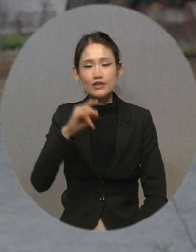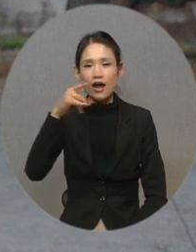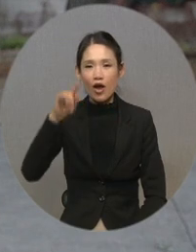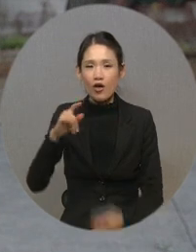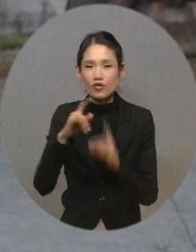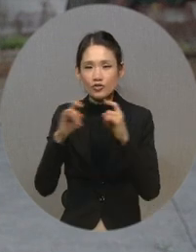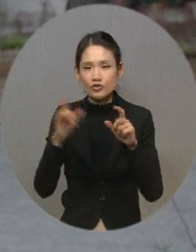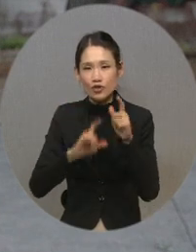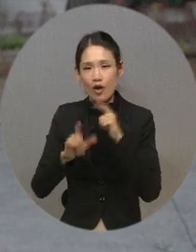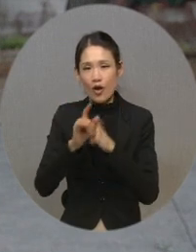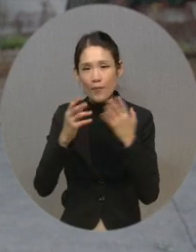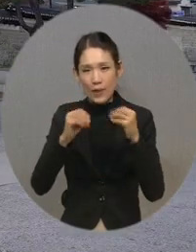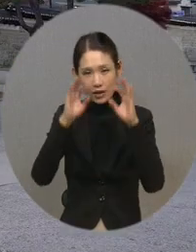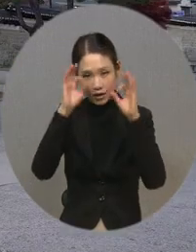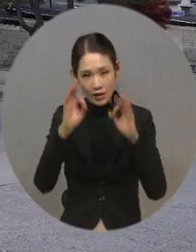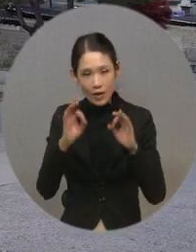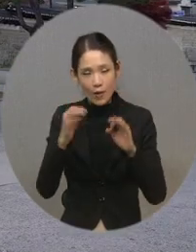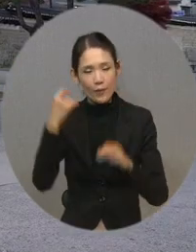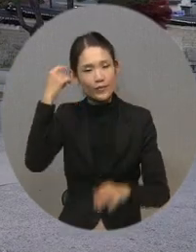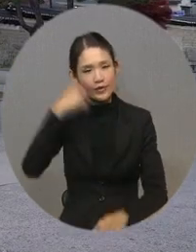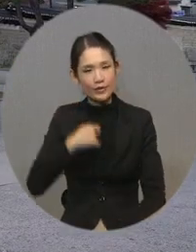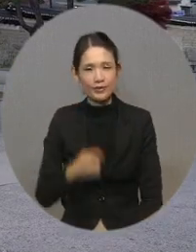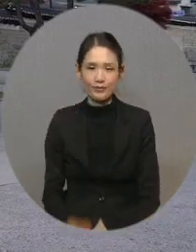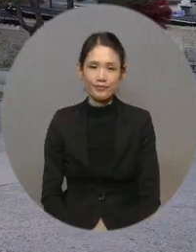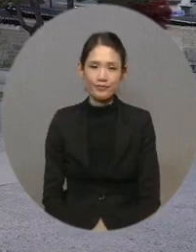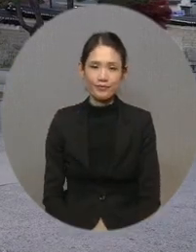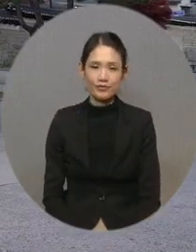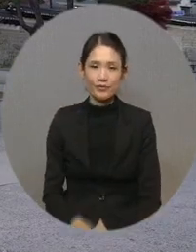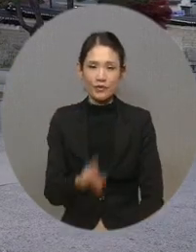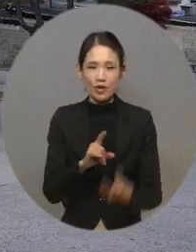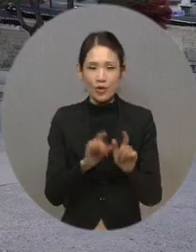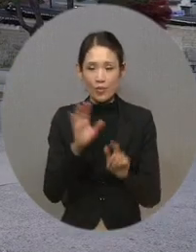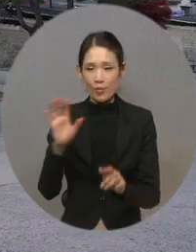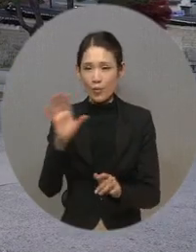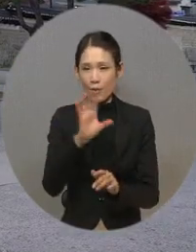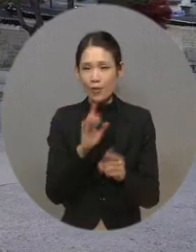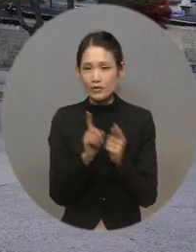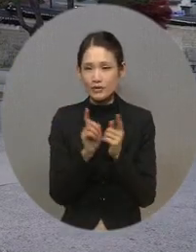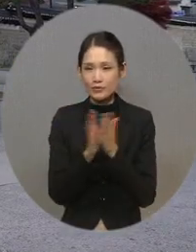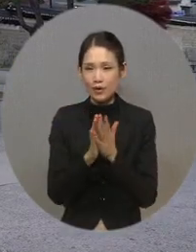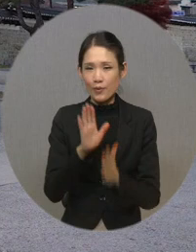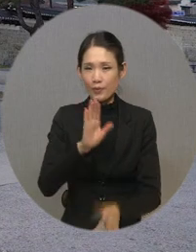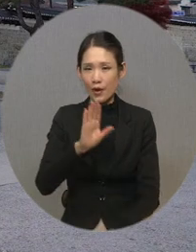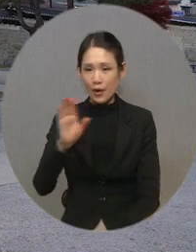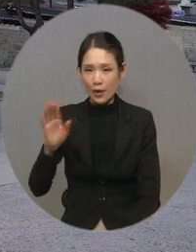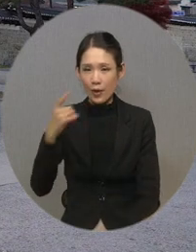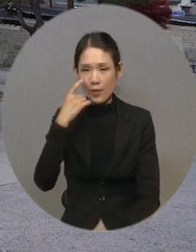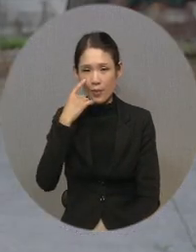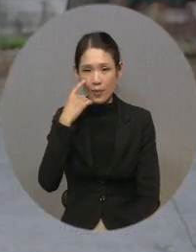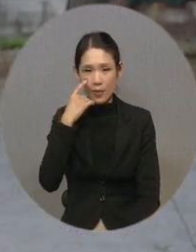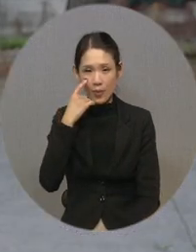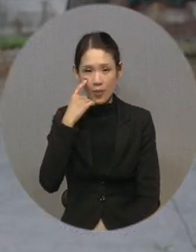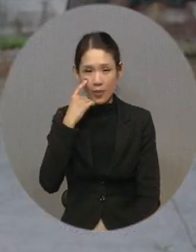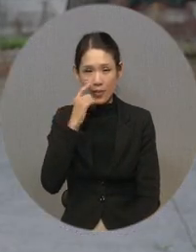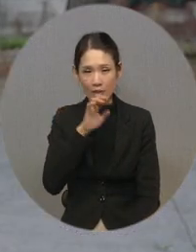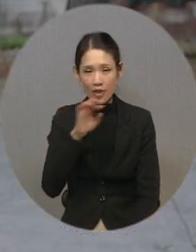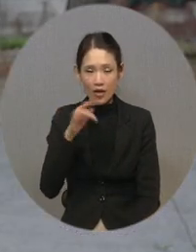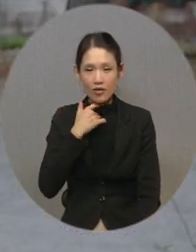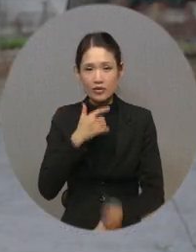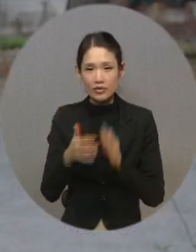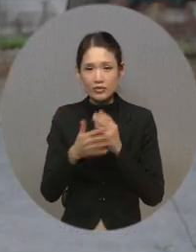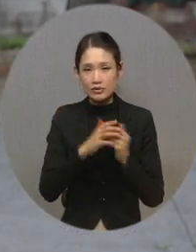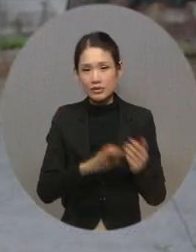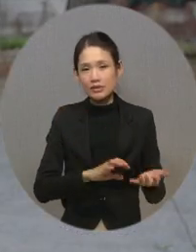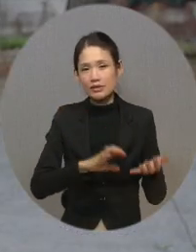창덕궁을 더 많이 알 수 있었습니다. 그리고 창덕궁에 대한 모형도 직접 만져보고 체험을 해보니까